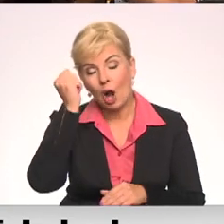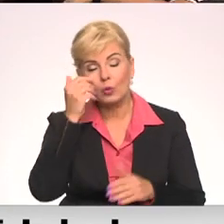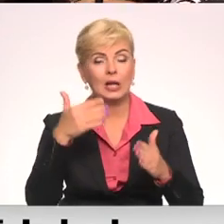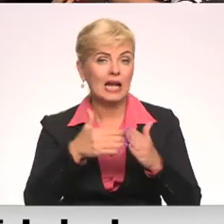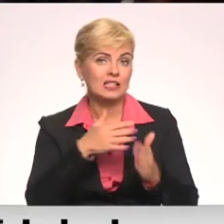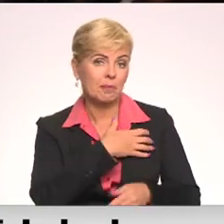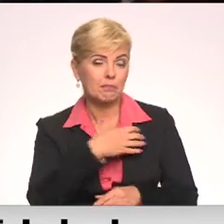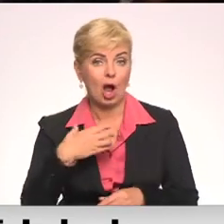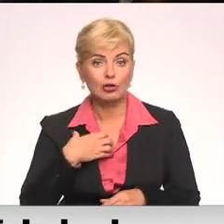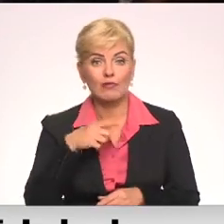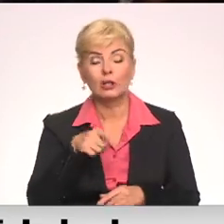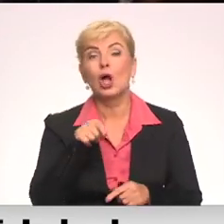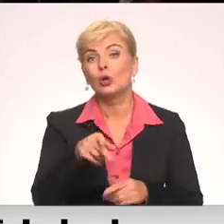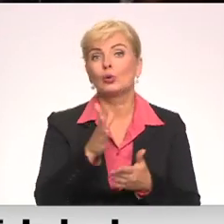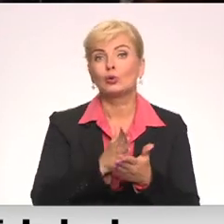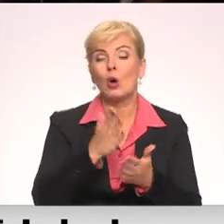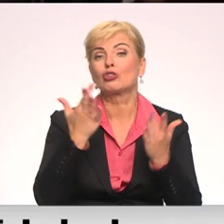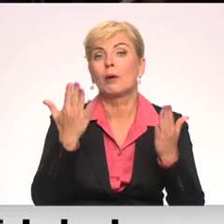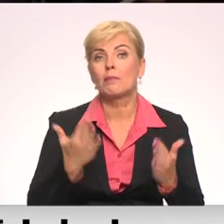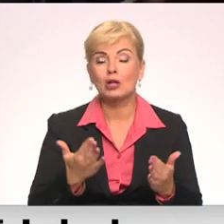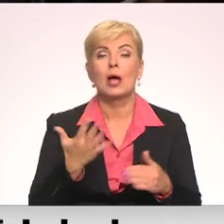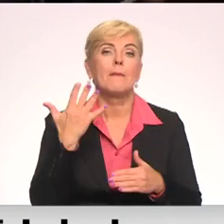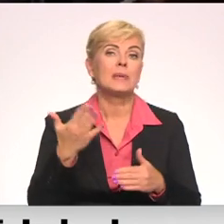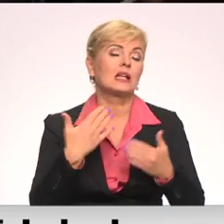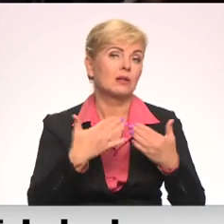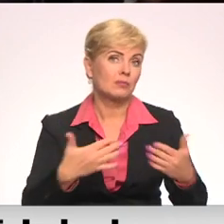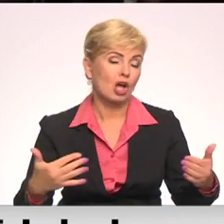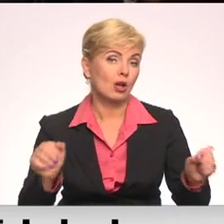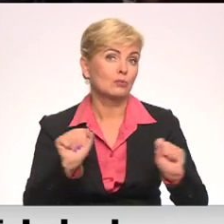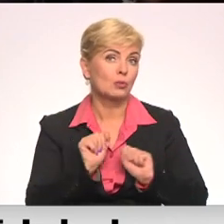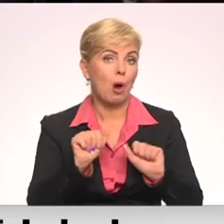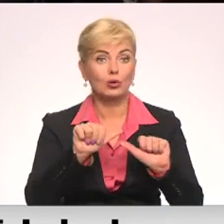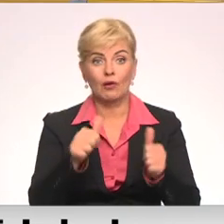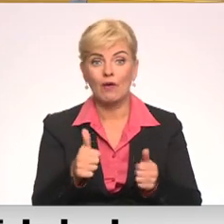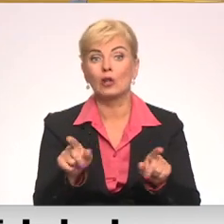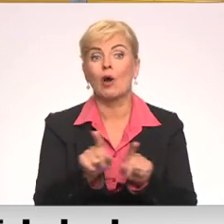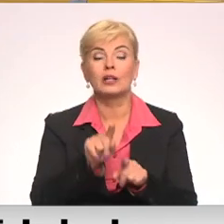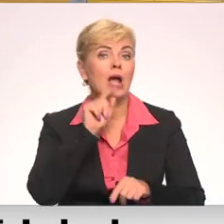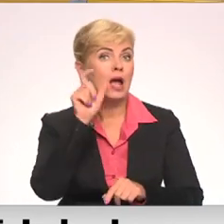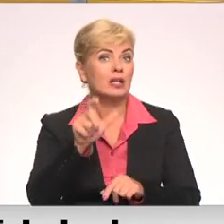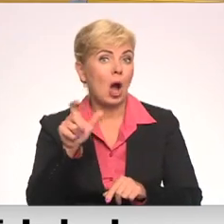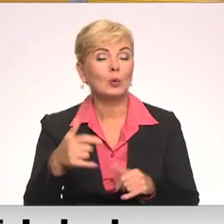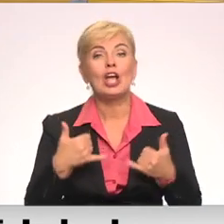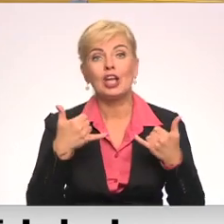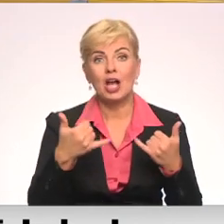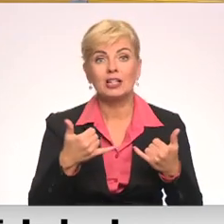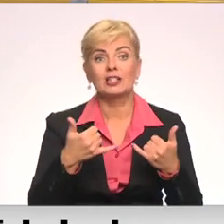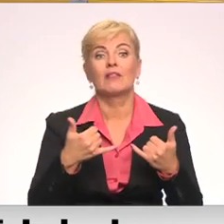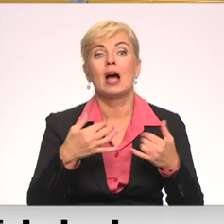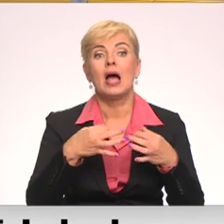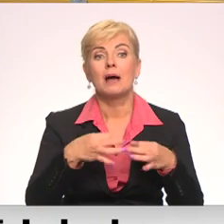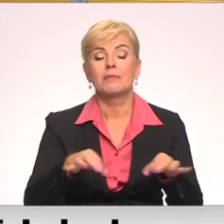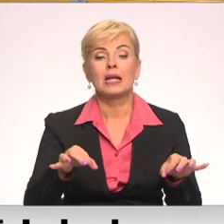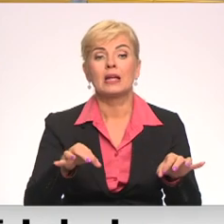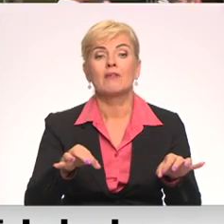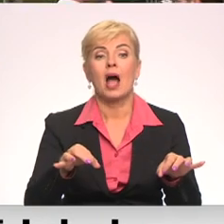Rēzeknes pašvaldībām. Tur notikšot pasākumu ar 5 dažādiem sporta veidiem, kā arī jauniešu iecienītā brīvrunu cīņa.